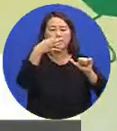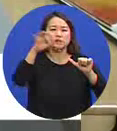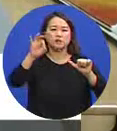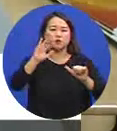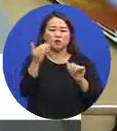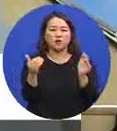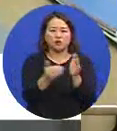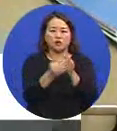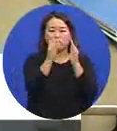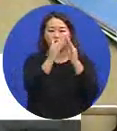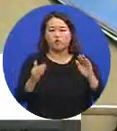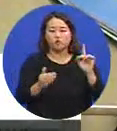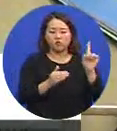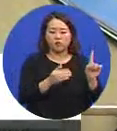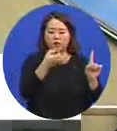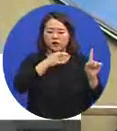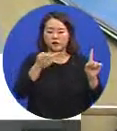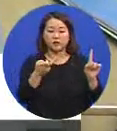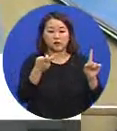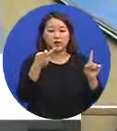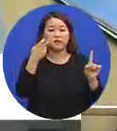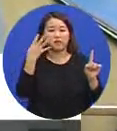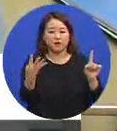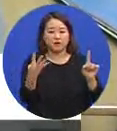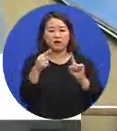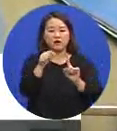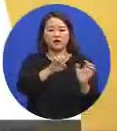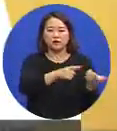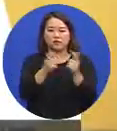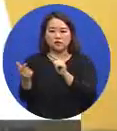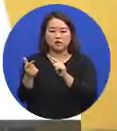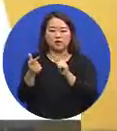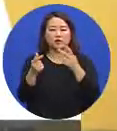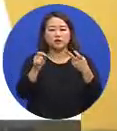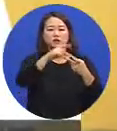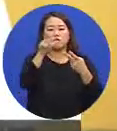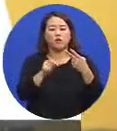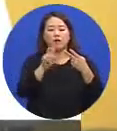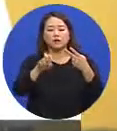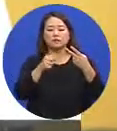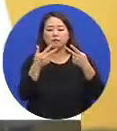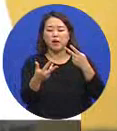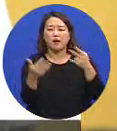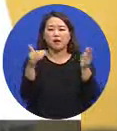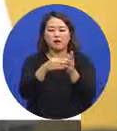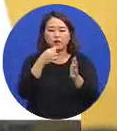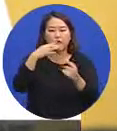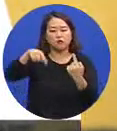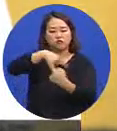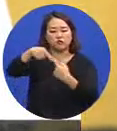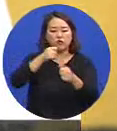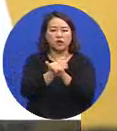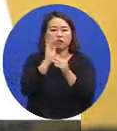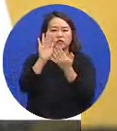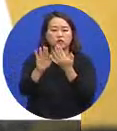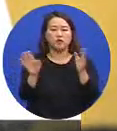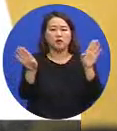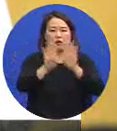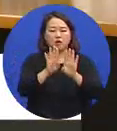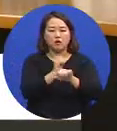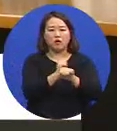유치원은 전주가 한 곳, 익산 네 곳으로 이들 유치원은 다음 달 28일까지 운영하고 문을 닫게 되며 원하는